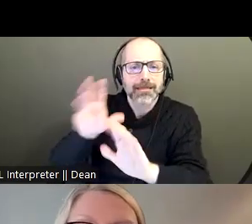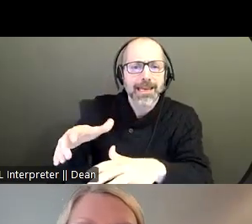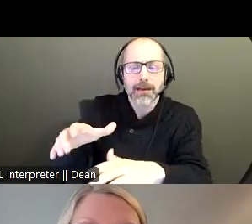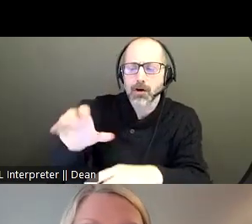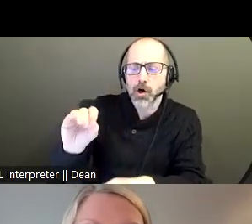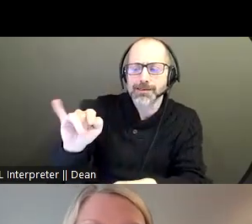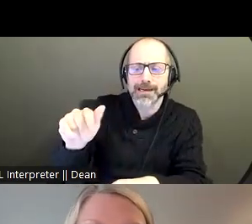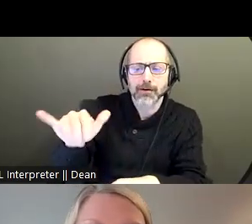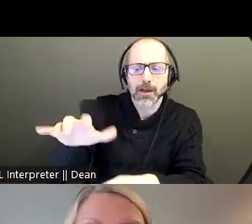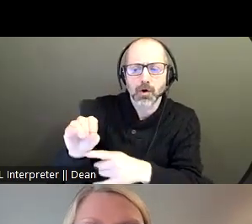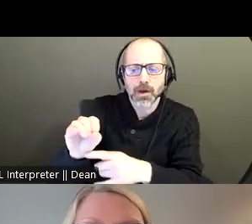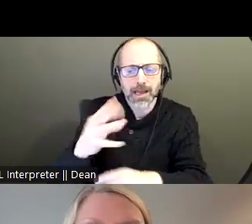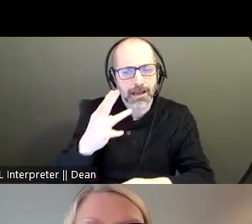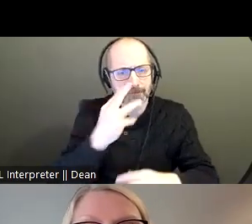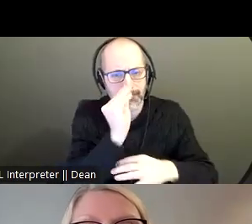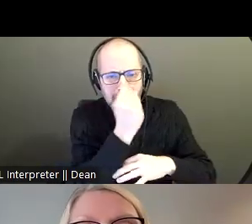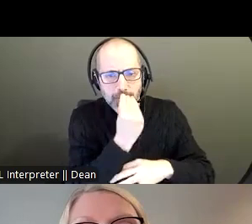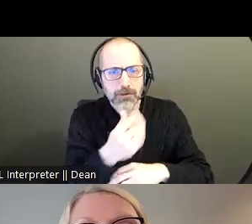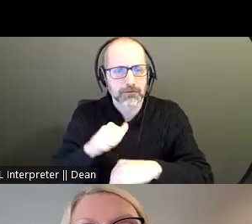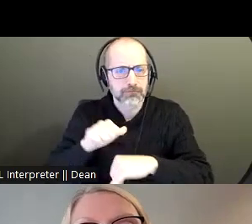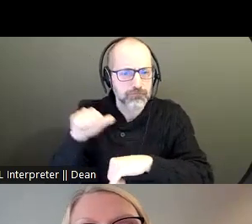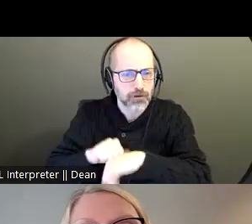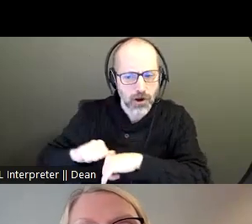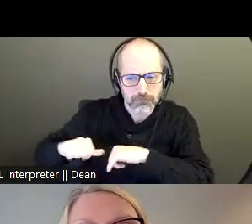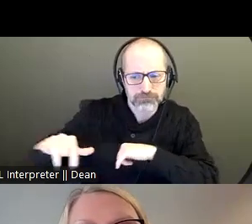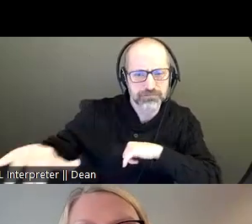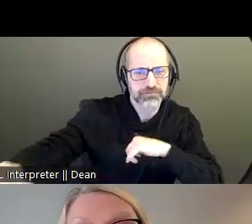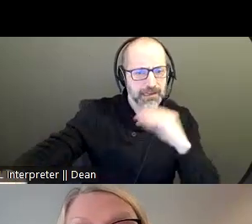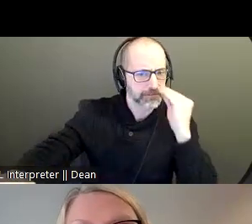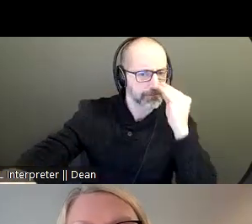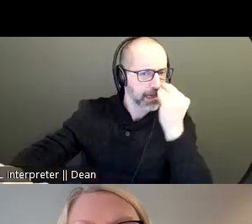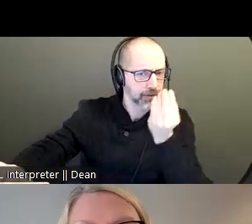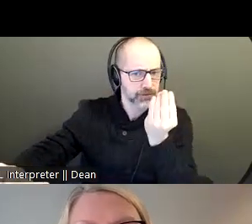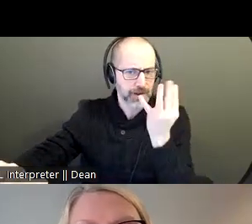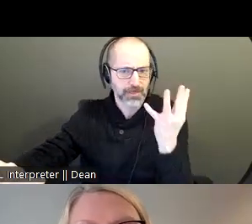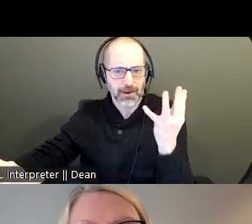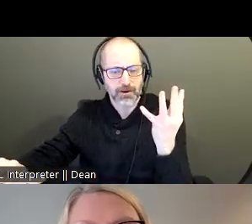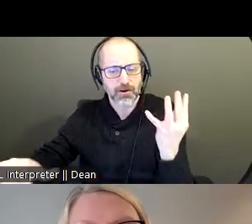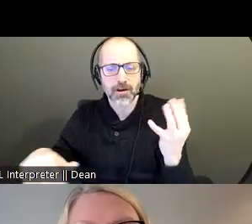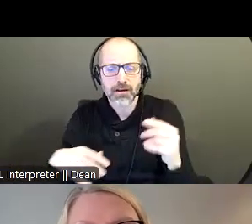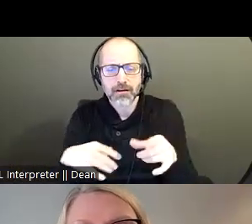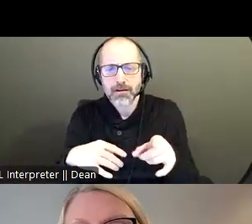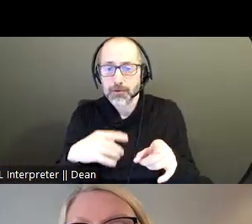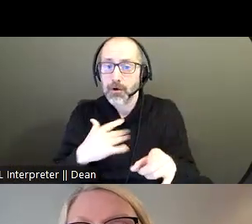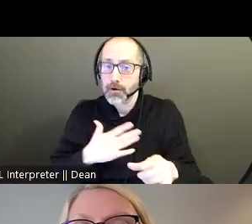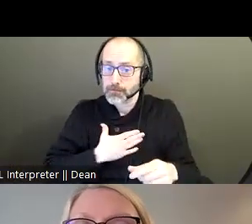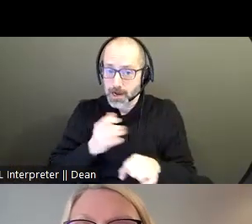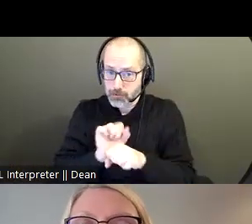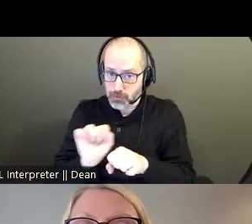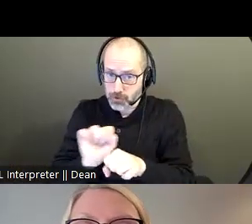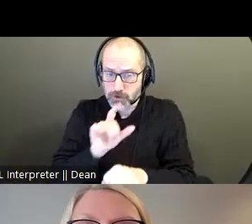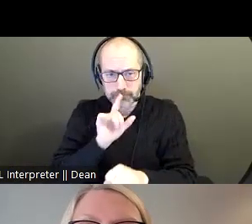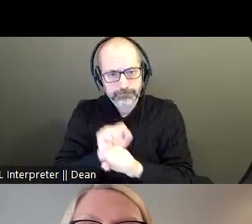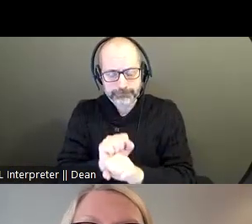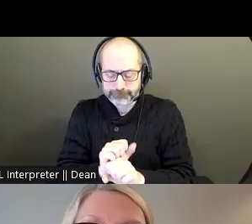du lac Ontario, à proximité de Queens, bordé de fleurs sauvages violettes et de rochers. Et je suis vraiment engagée dans